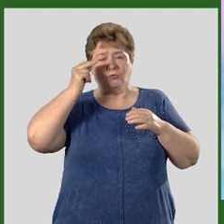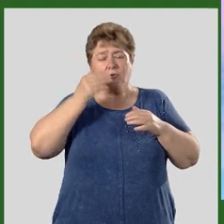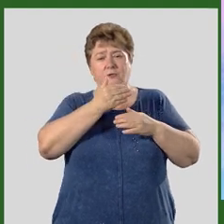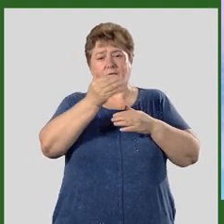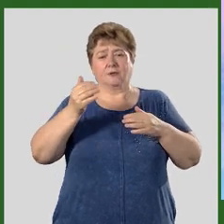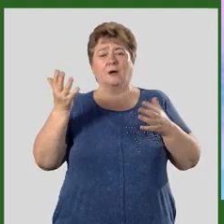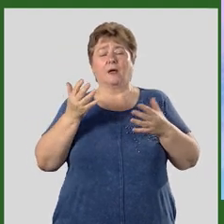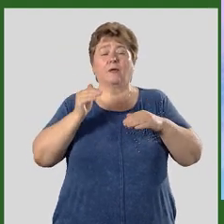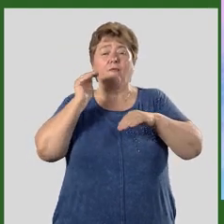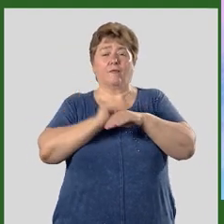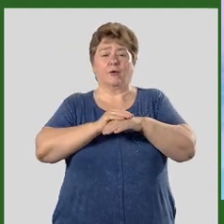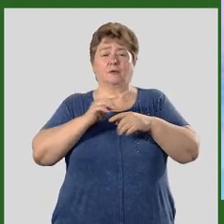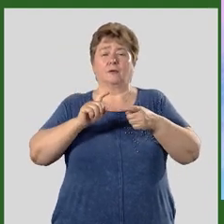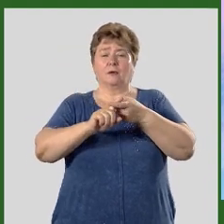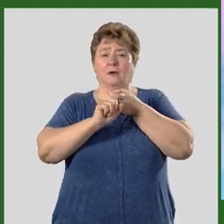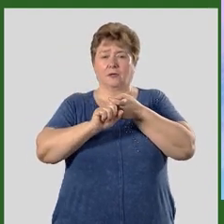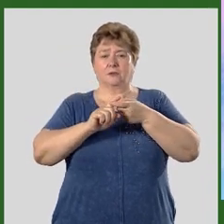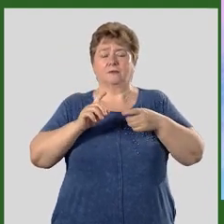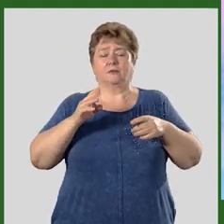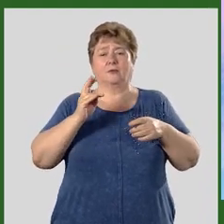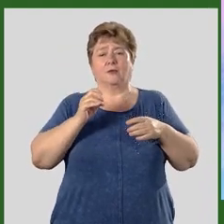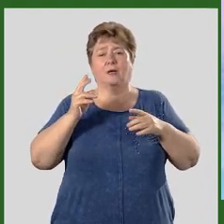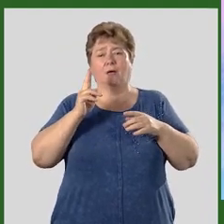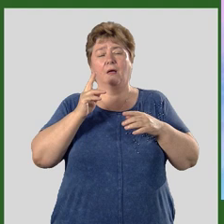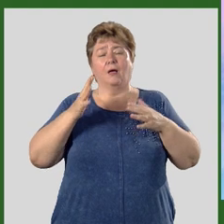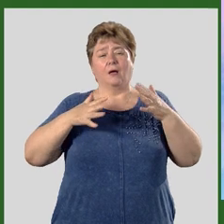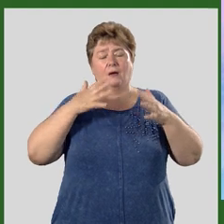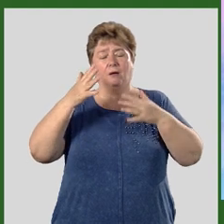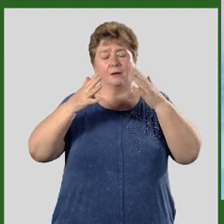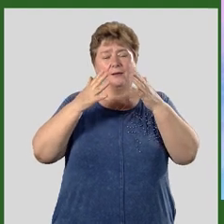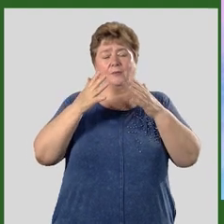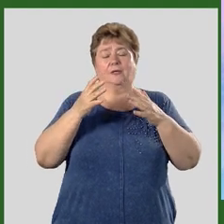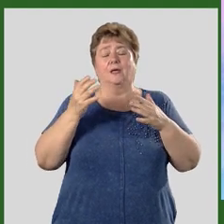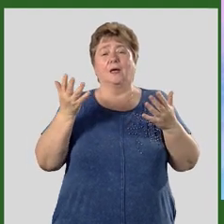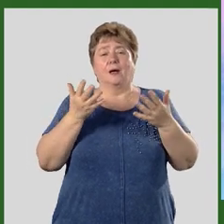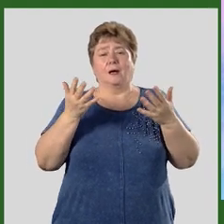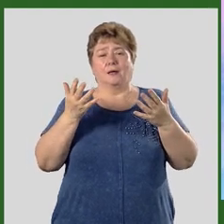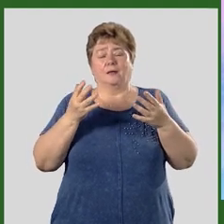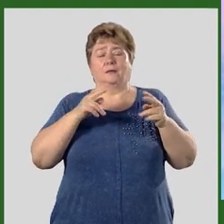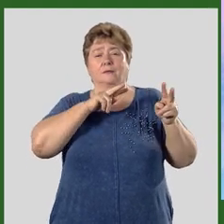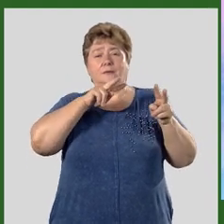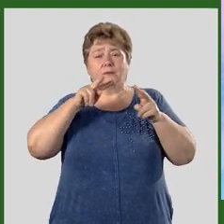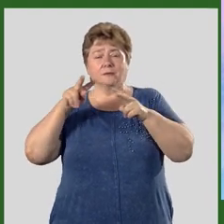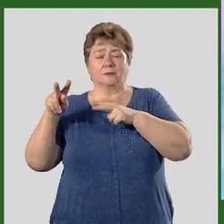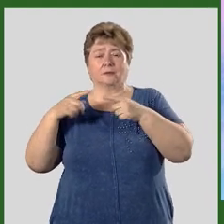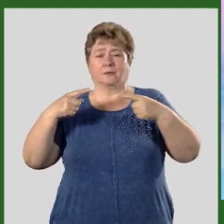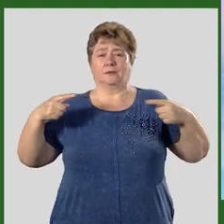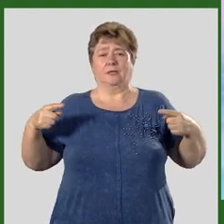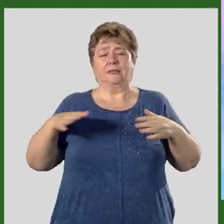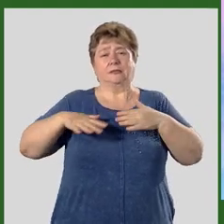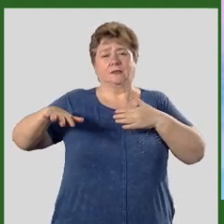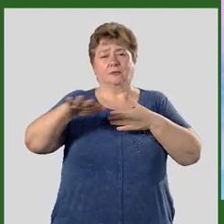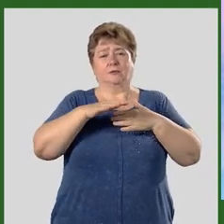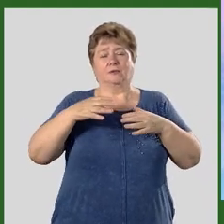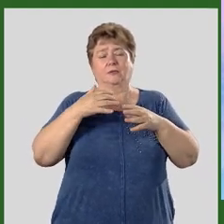факторы оказывают влияние на климат, и рассмотрим причины разнообразия климатов разных